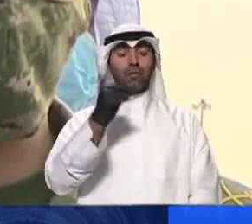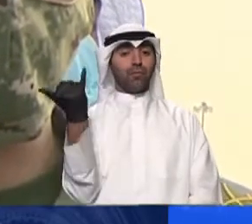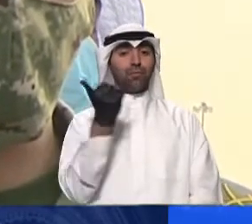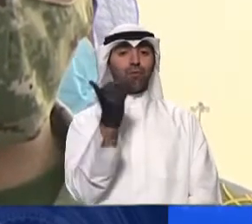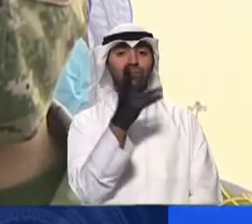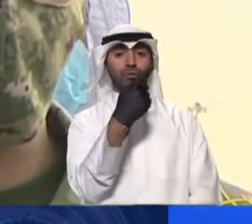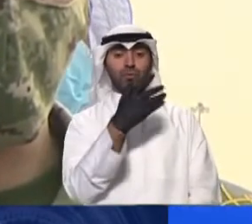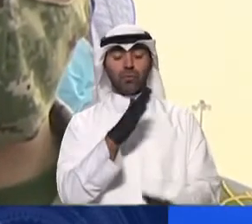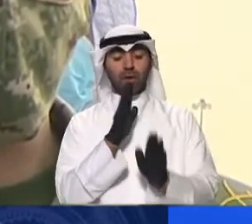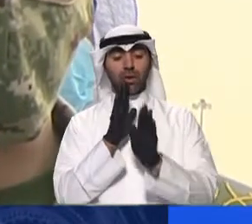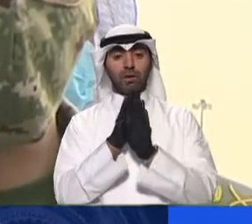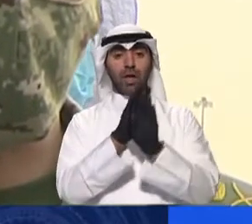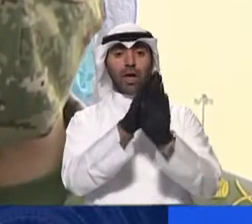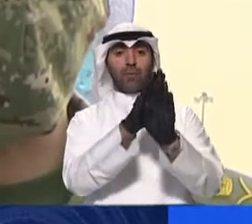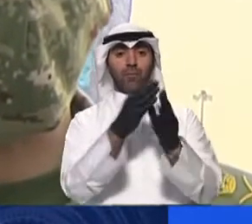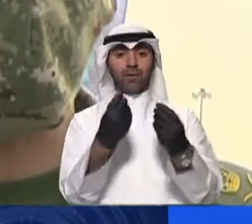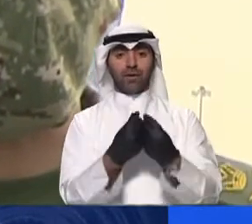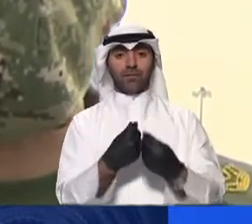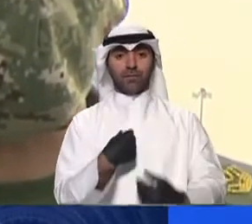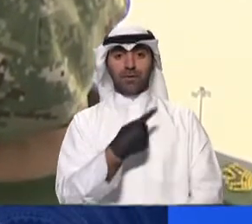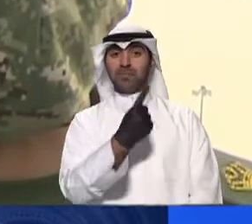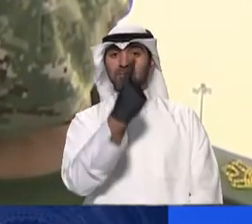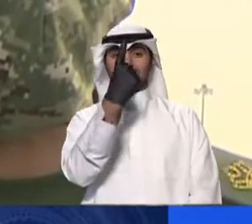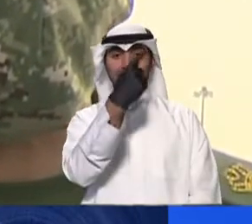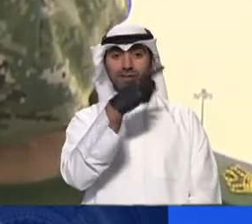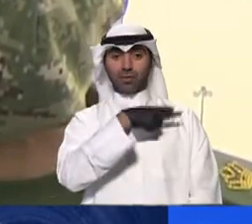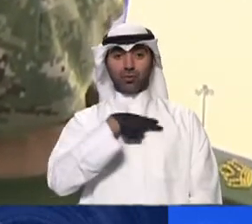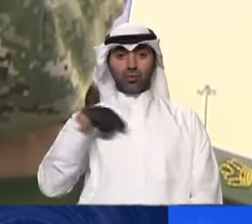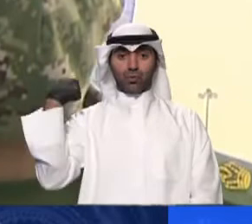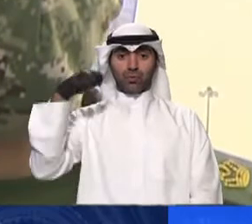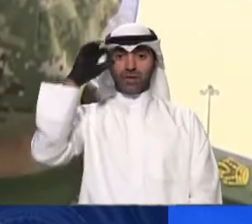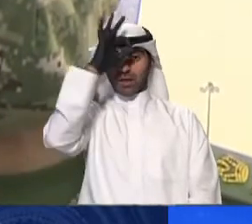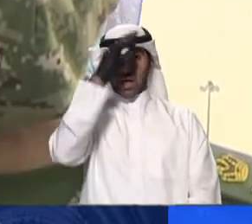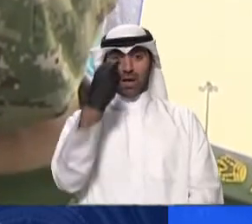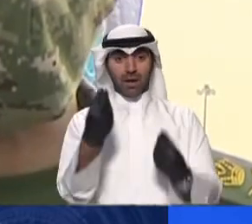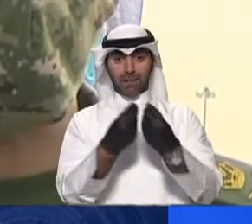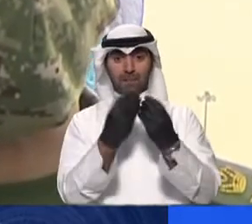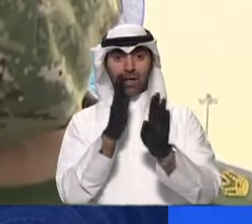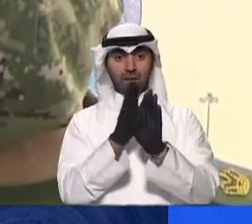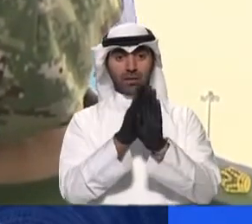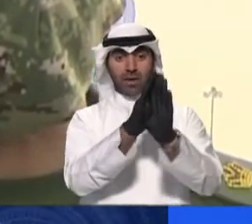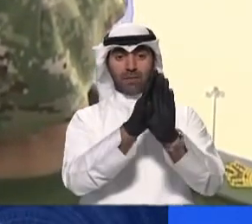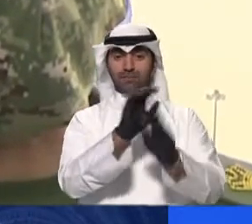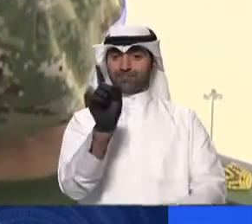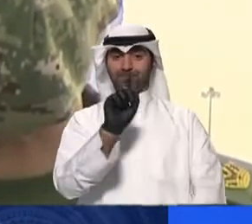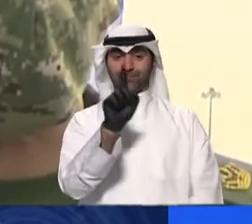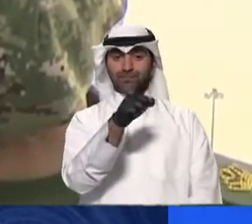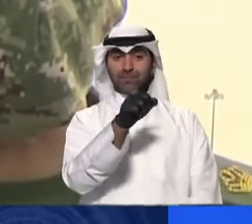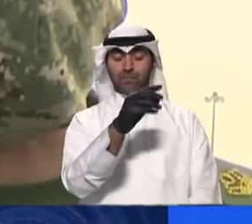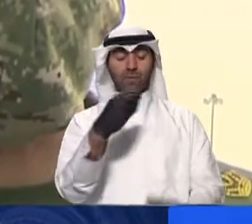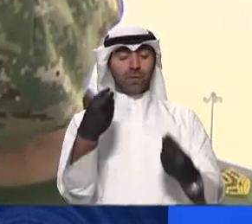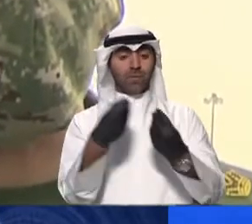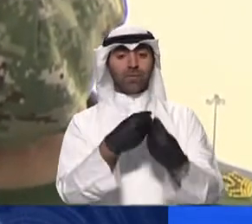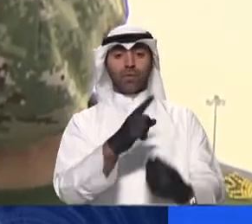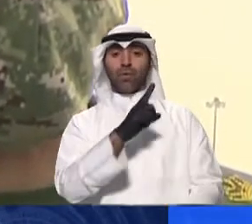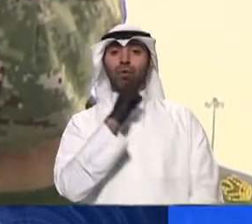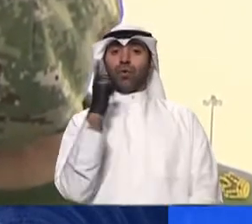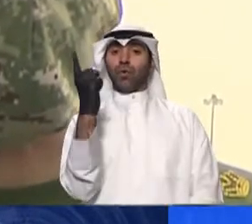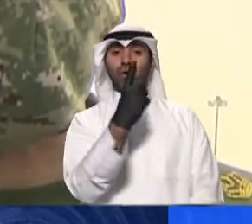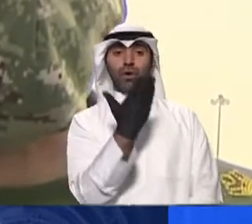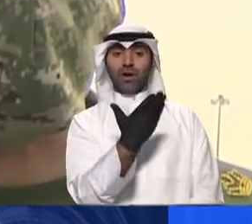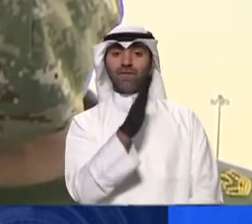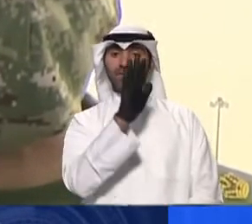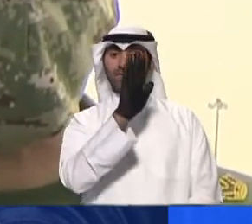للمناطق الحيوية في البلاد وفي تأمين المناطق، لكن أبعد من ذلك نتحدث إلى وجودهم في